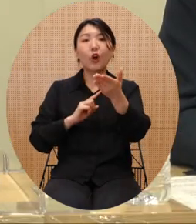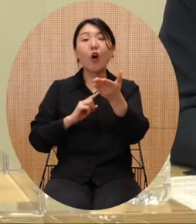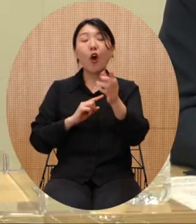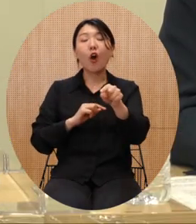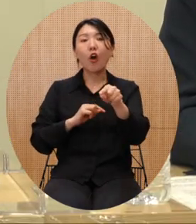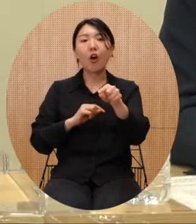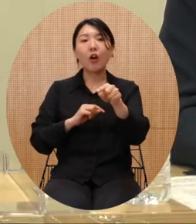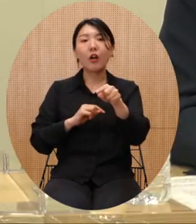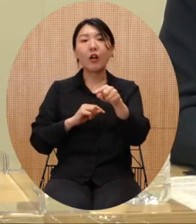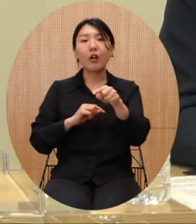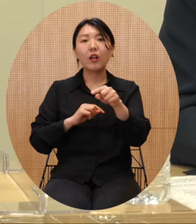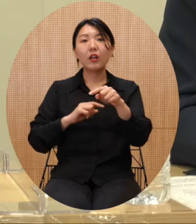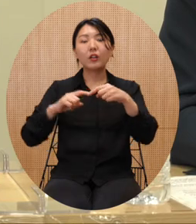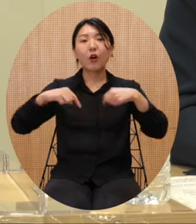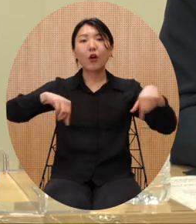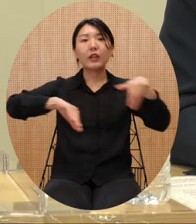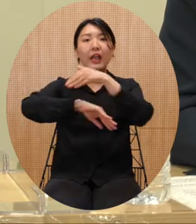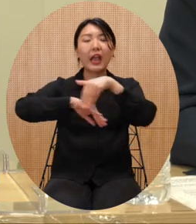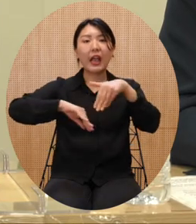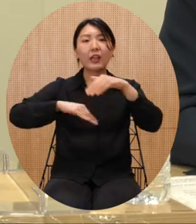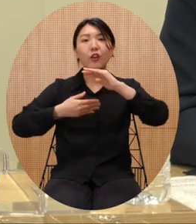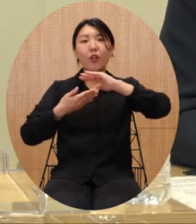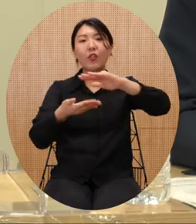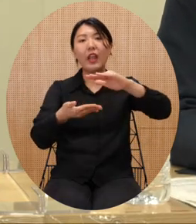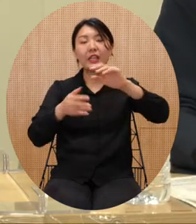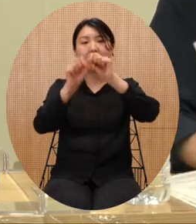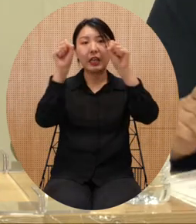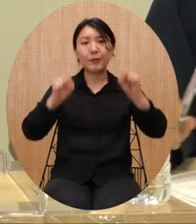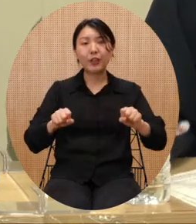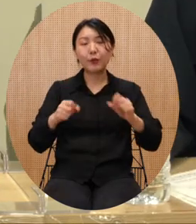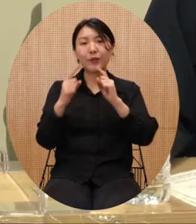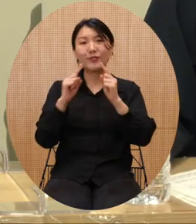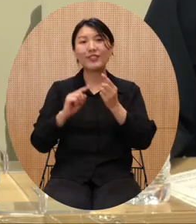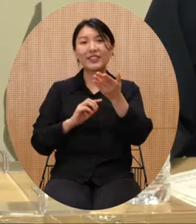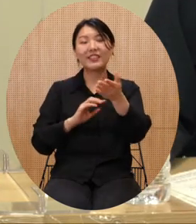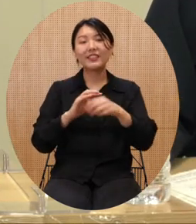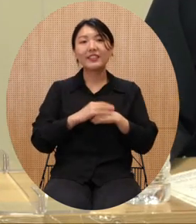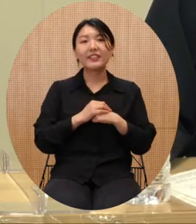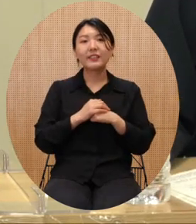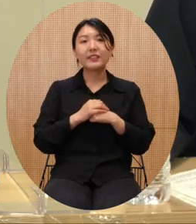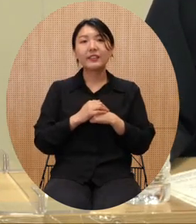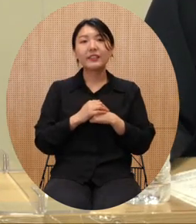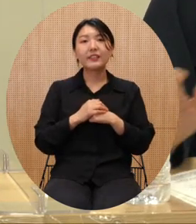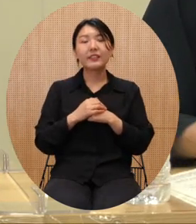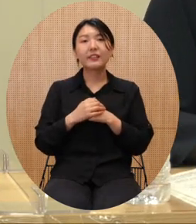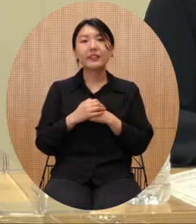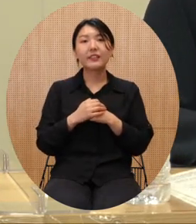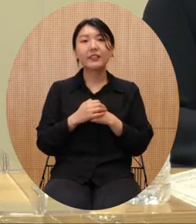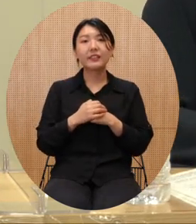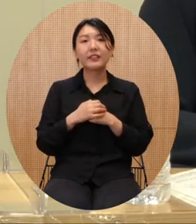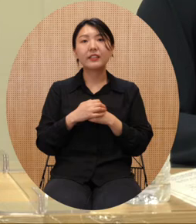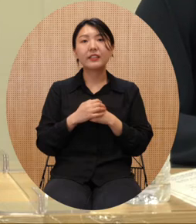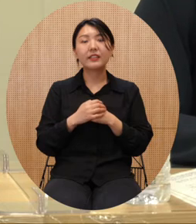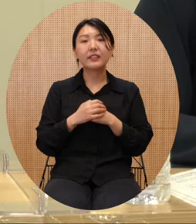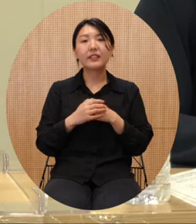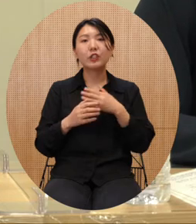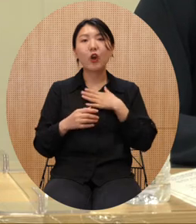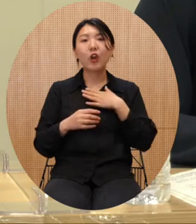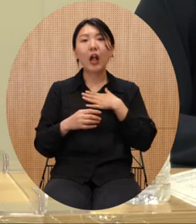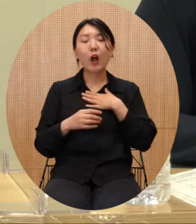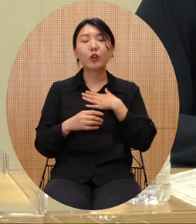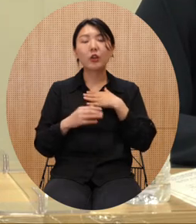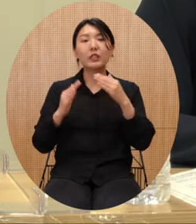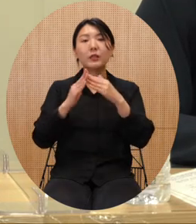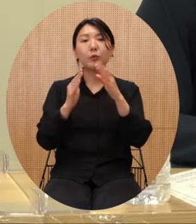메인 발제에 있었던 이제 정책 전달 체계 등에 대한 어떤 의견을 남겨주셨는데요. 저희가 어떤